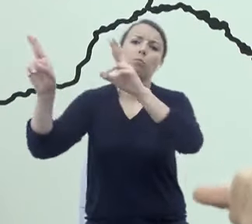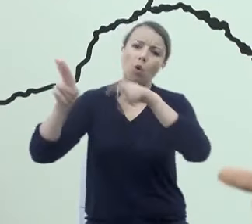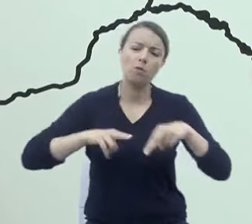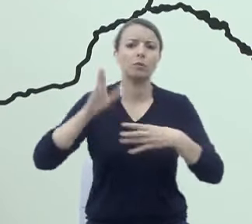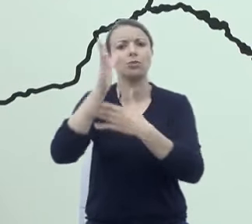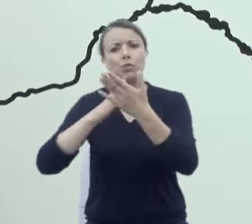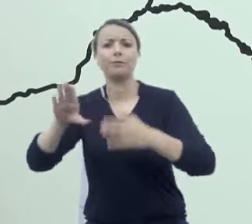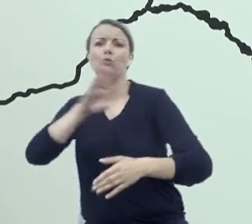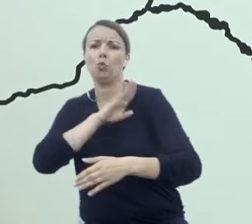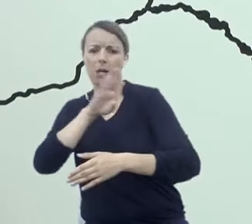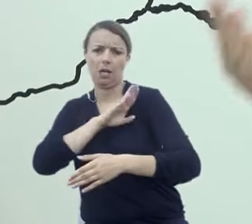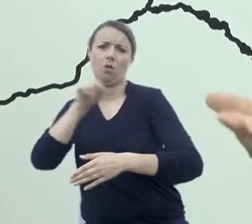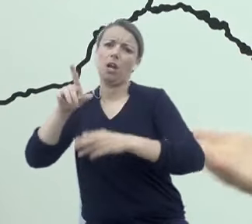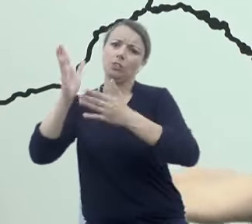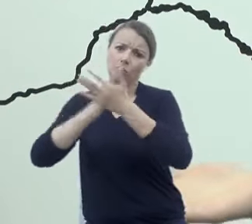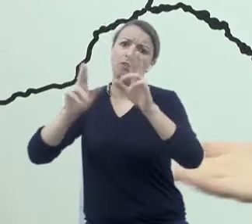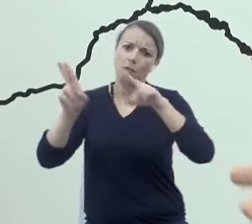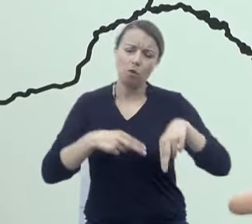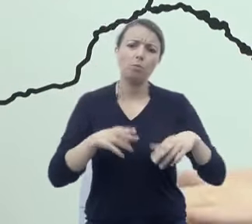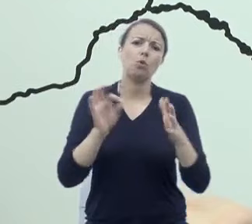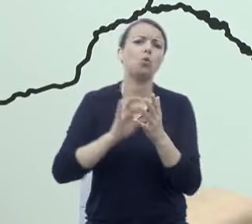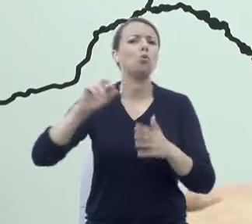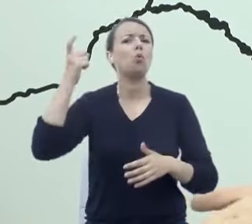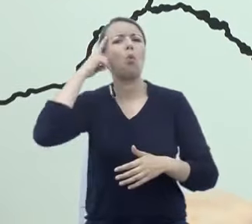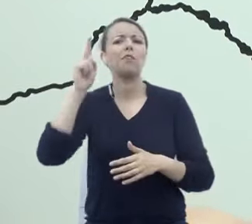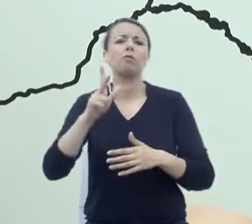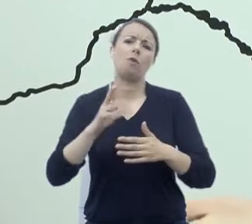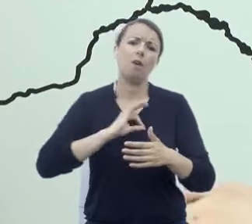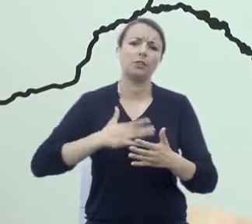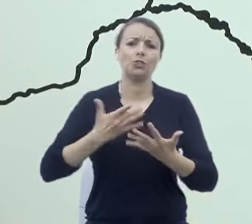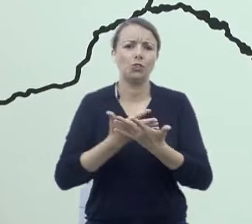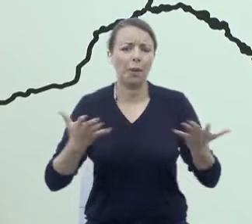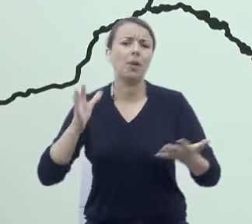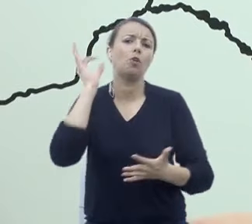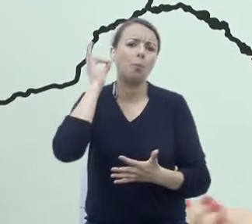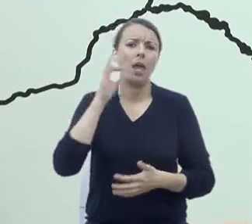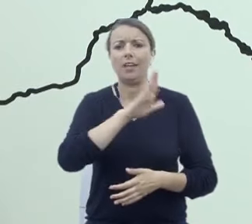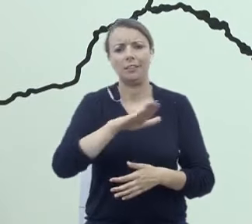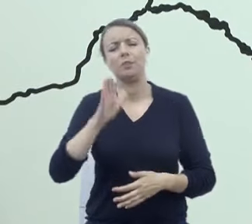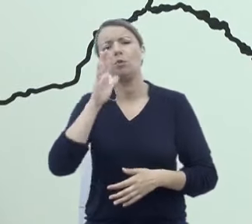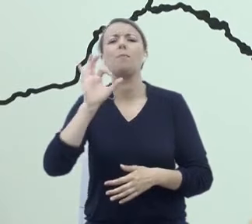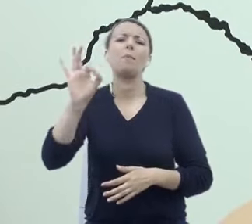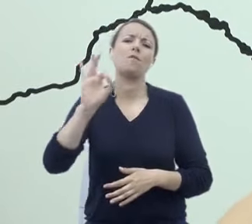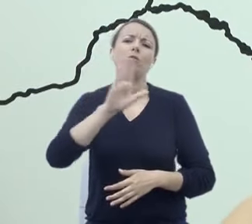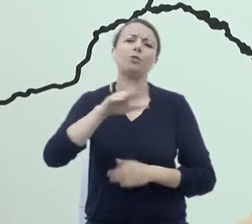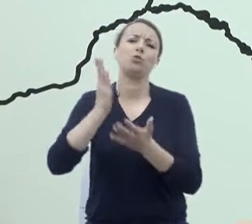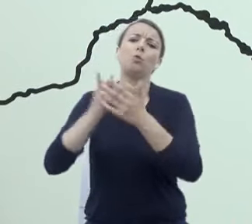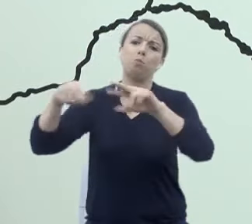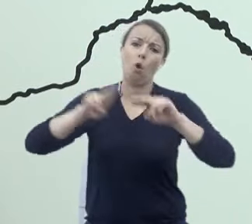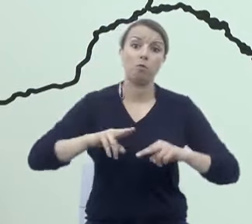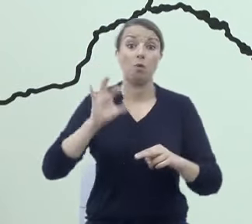zsyłce, część wróciła. No, to byli głównie ziemianie, kobiety, dzieci. Znaczy, w większości to dzieci już wróciły potem, bo te